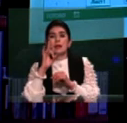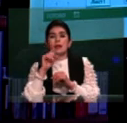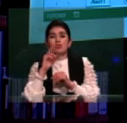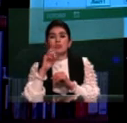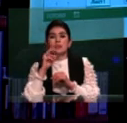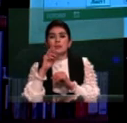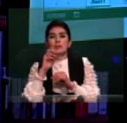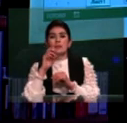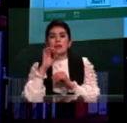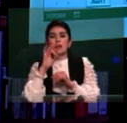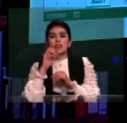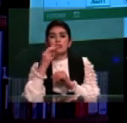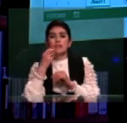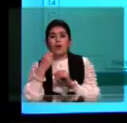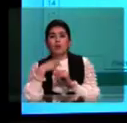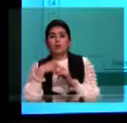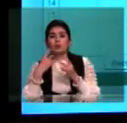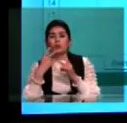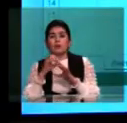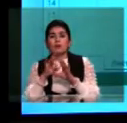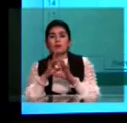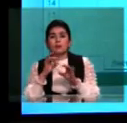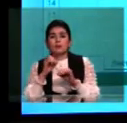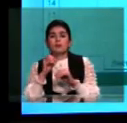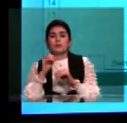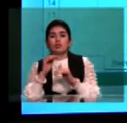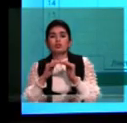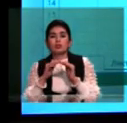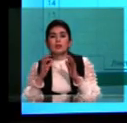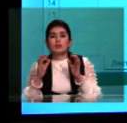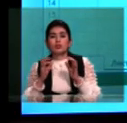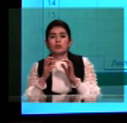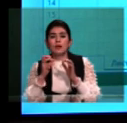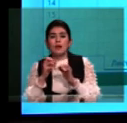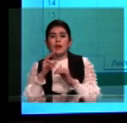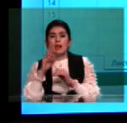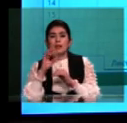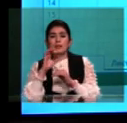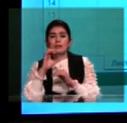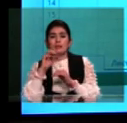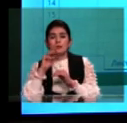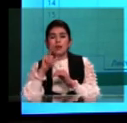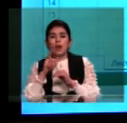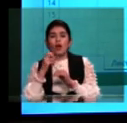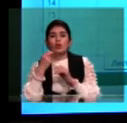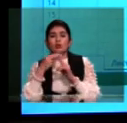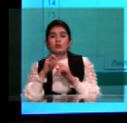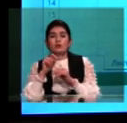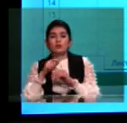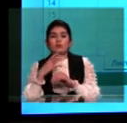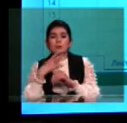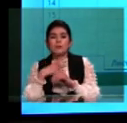«Рецензирование» нам необходимо выбрать инструмент «Защитить лист». Для чего мы это